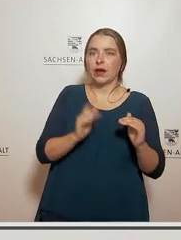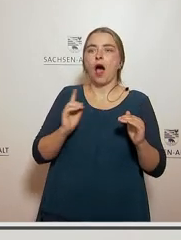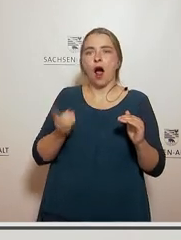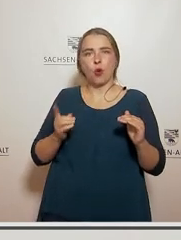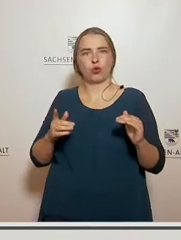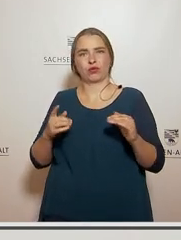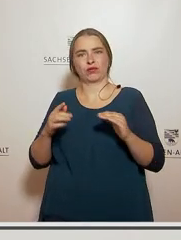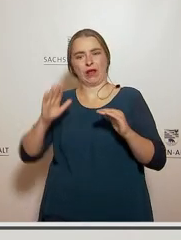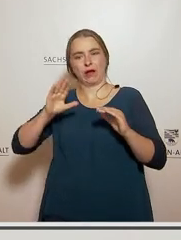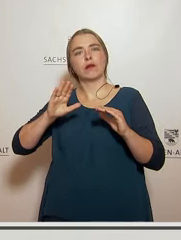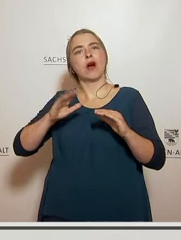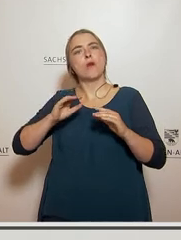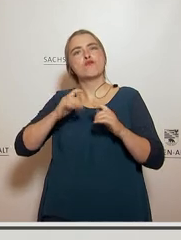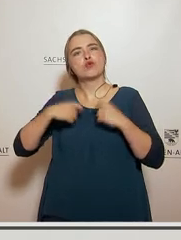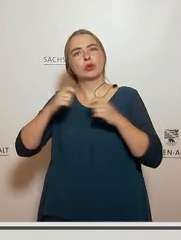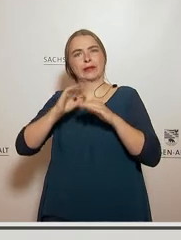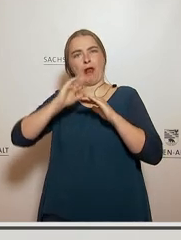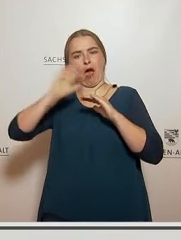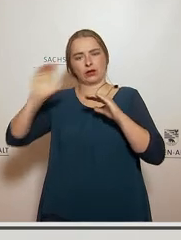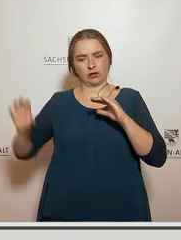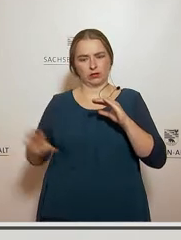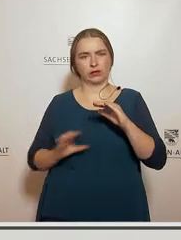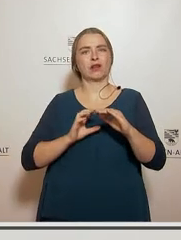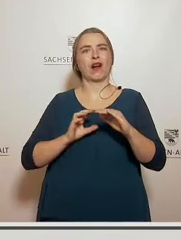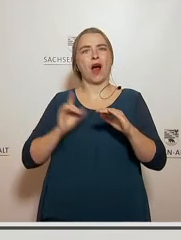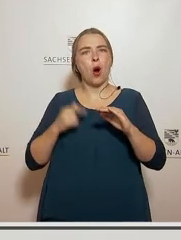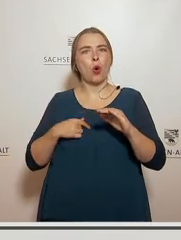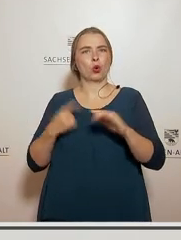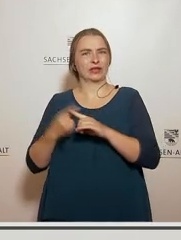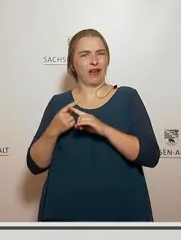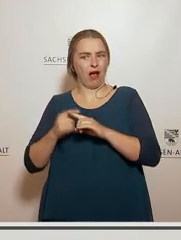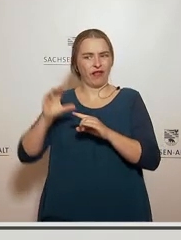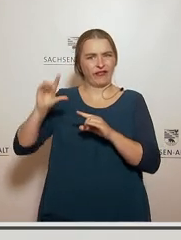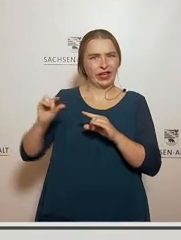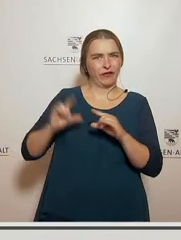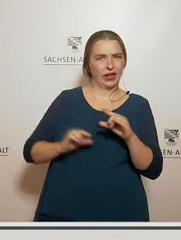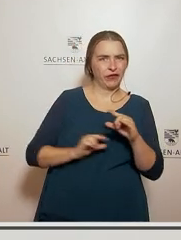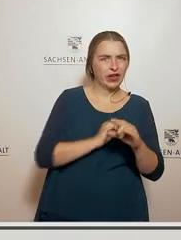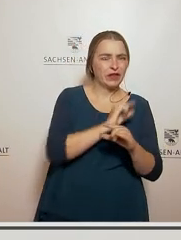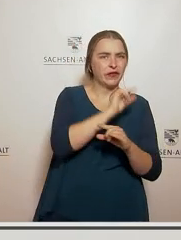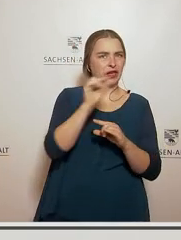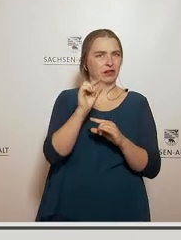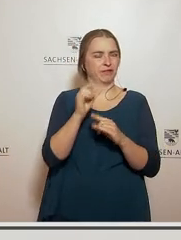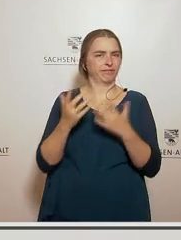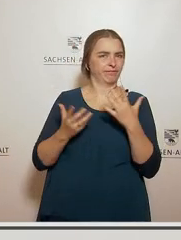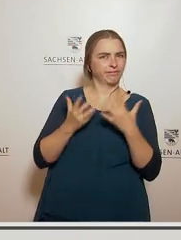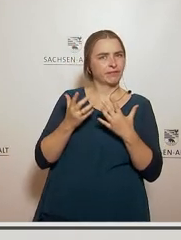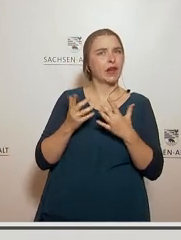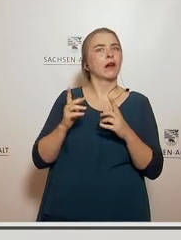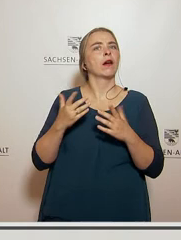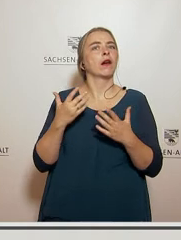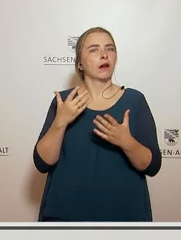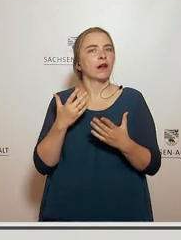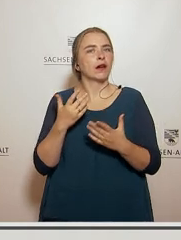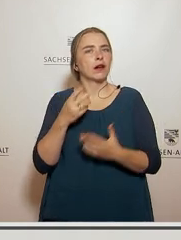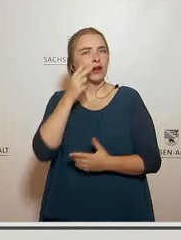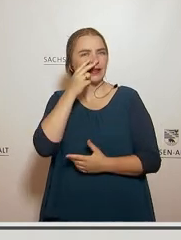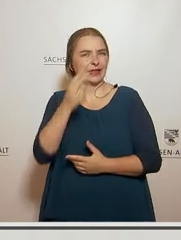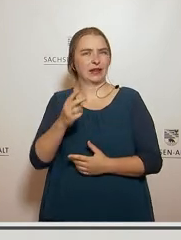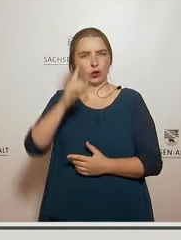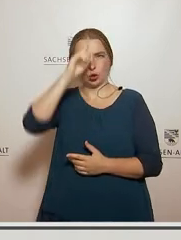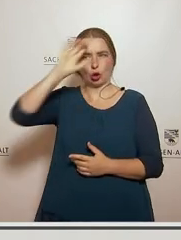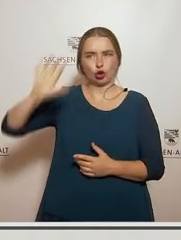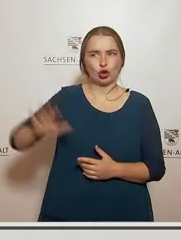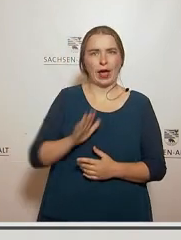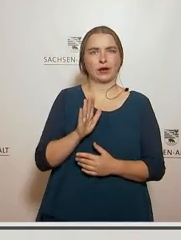Nachbarbundesländer. Herr Haseloff hat hier im Frühling sehr selbstsicher eigentlich angekündigt, dass in Ostdeutschland die Impfquote deutlich